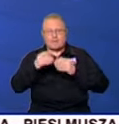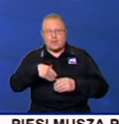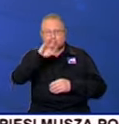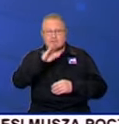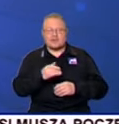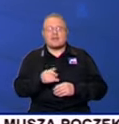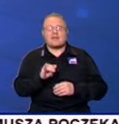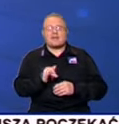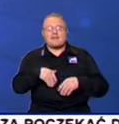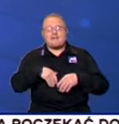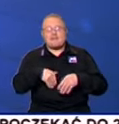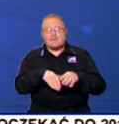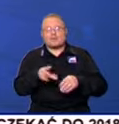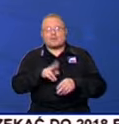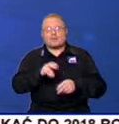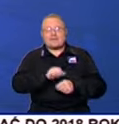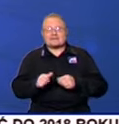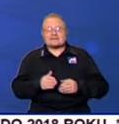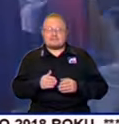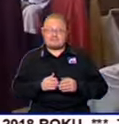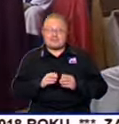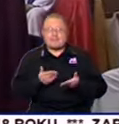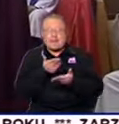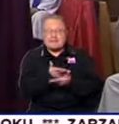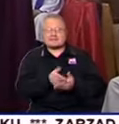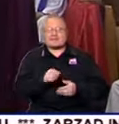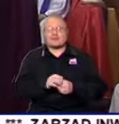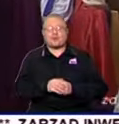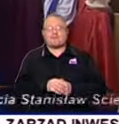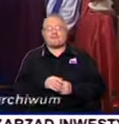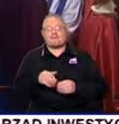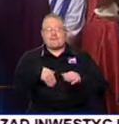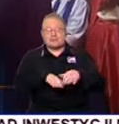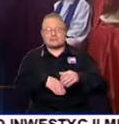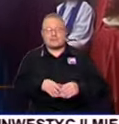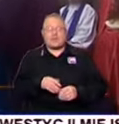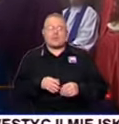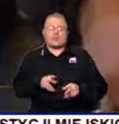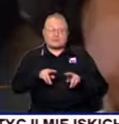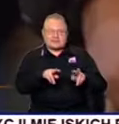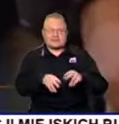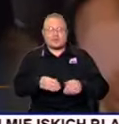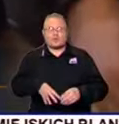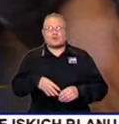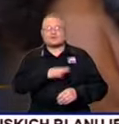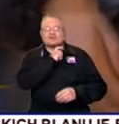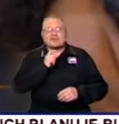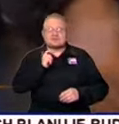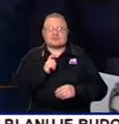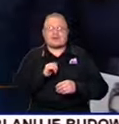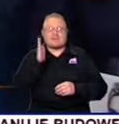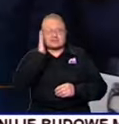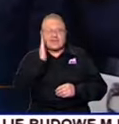jest inicjatorem Marszu Pamięci. Marta Cichocka. W mszy i pochodzie uczestniczyli duchowni, przedstawiciele władz miasta, a także mieszkańcy